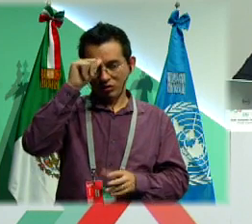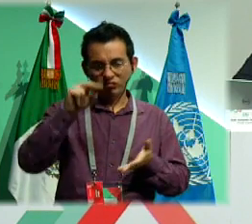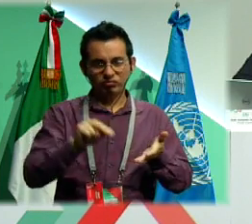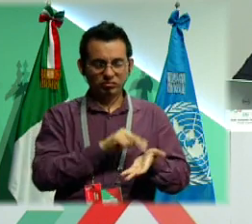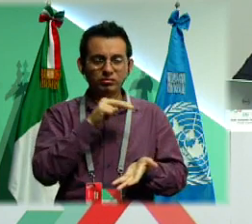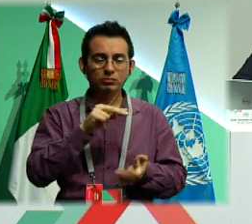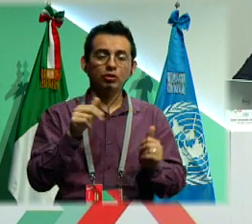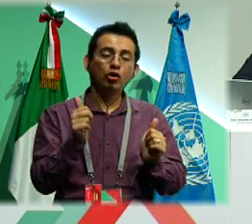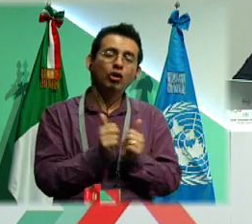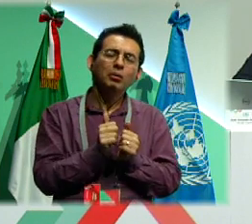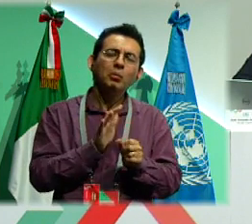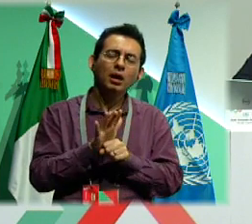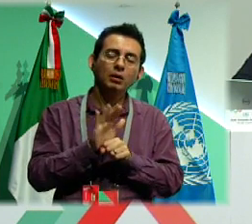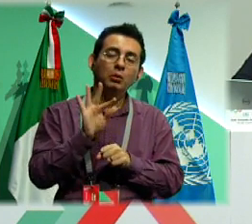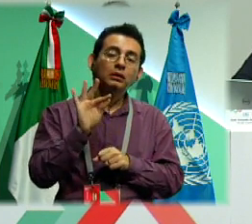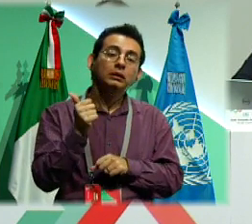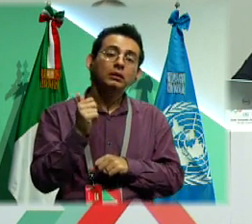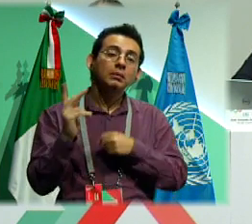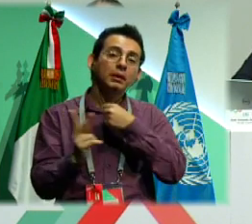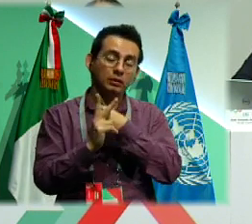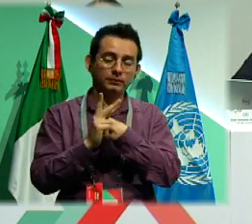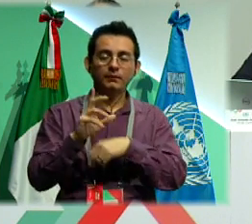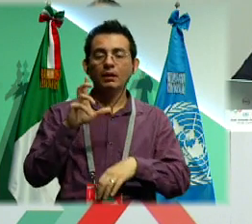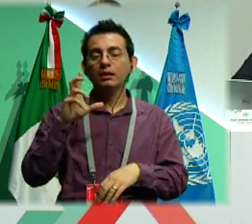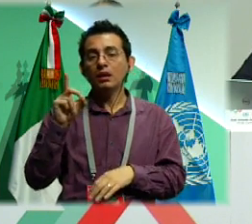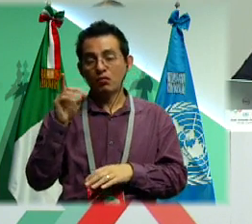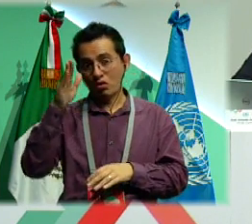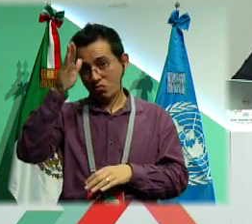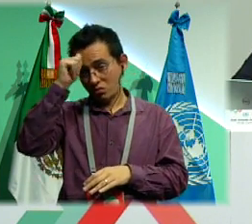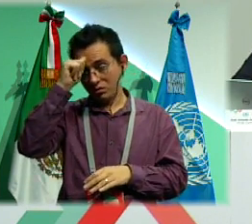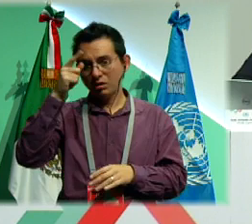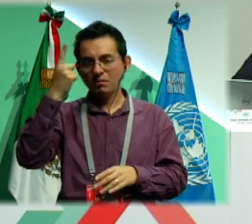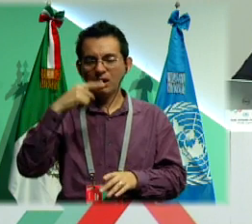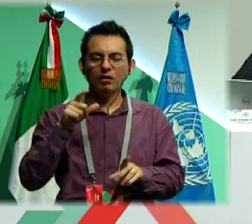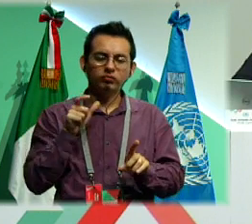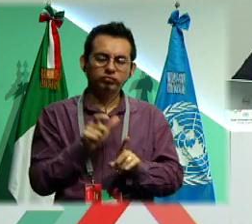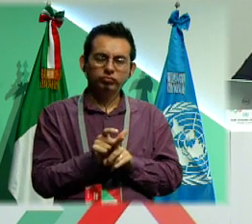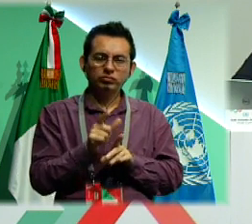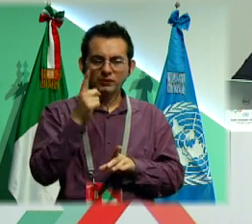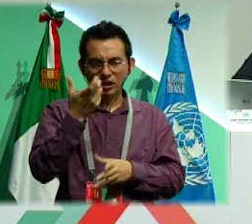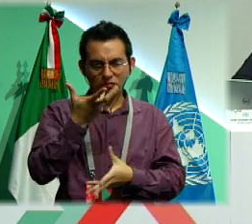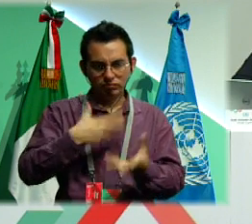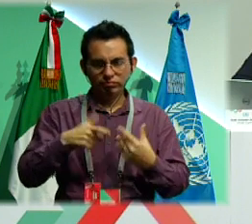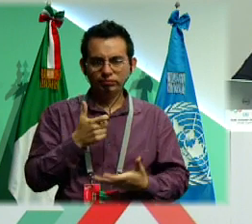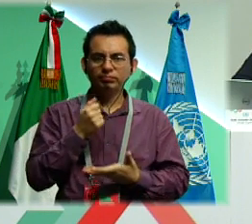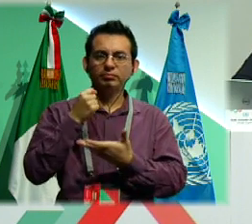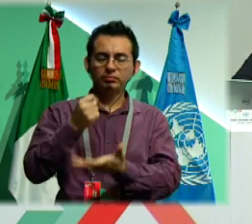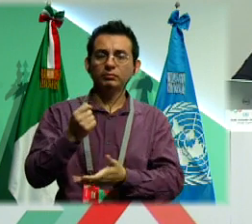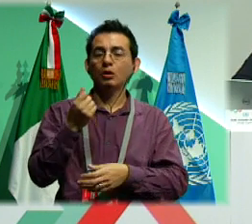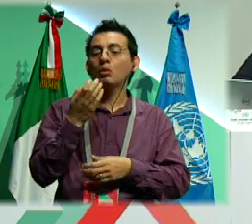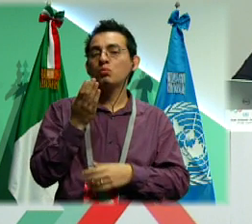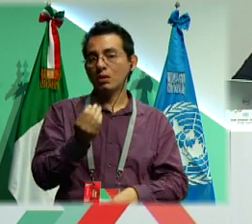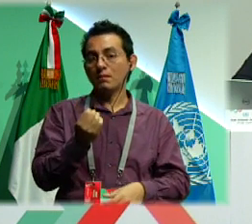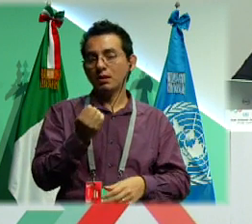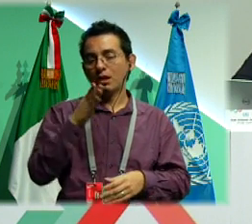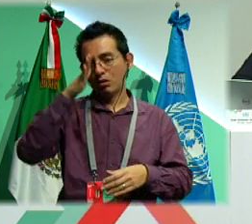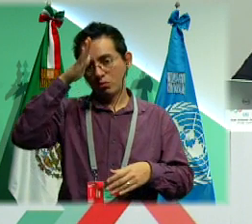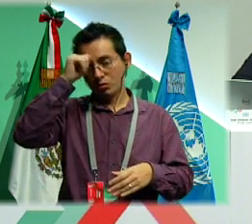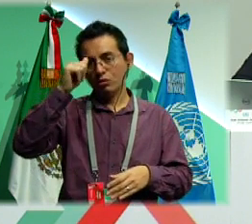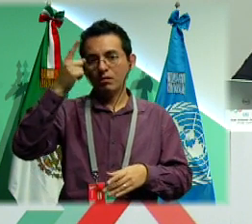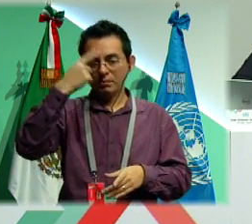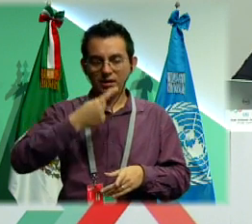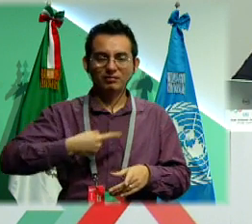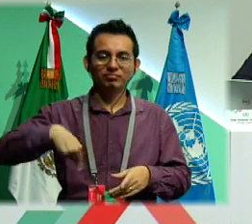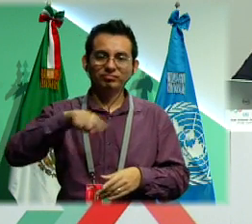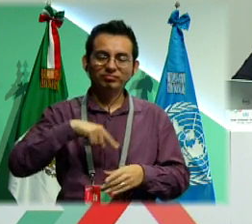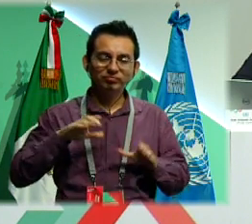de libre-échange avec 46 pays, 30 accords pour la protection et promotion réciproque des investissements.